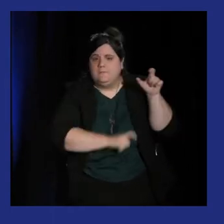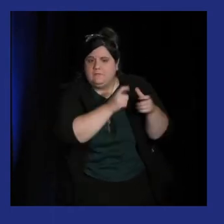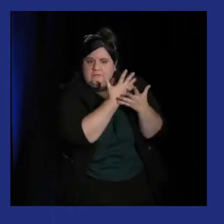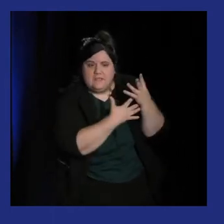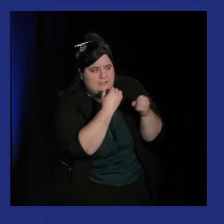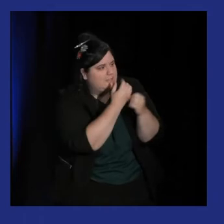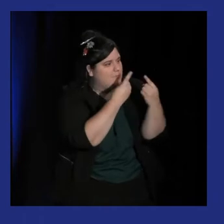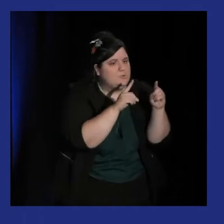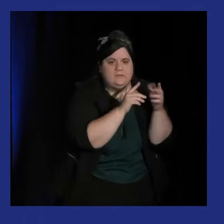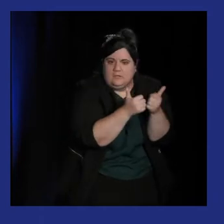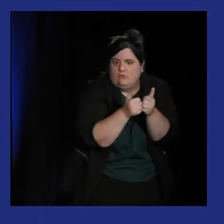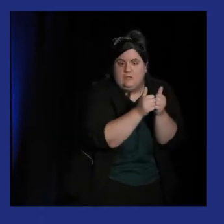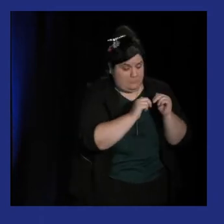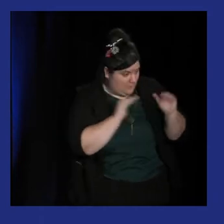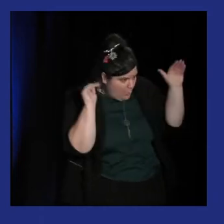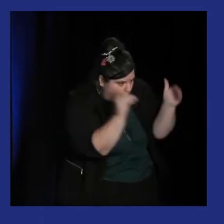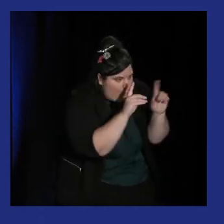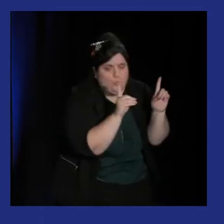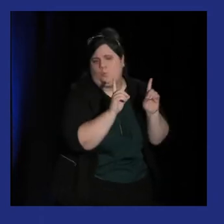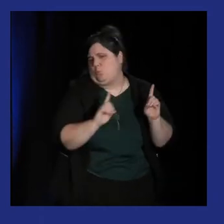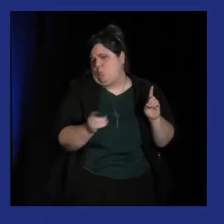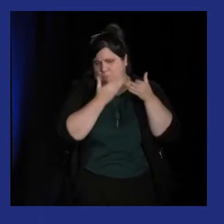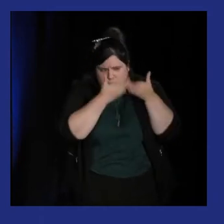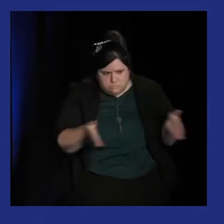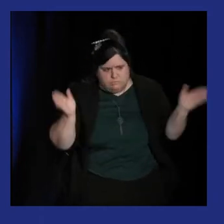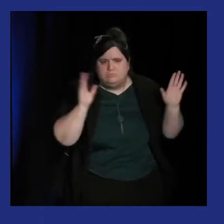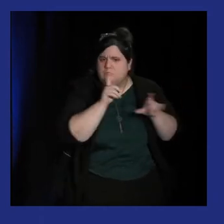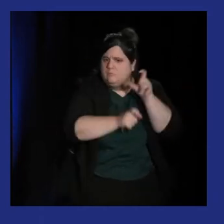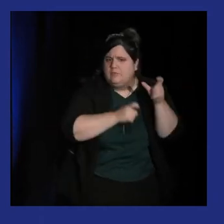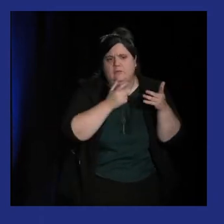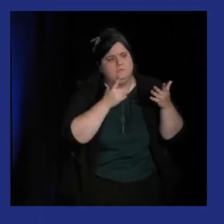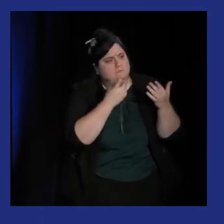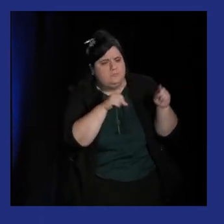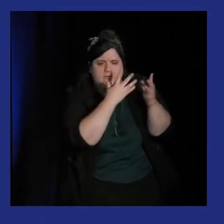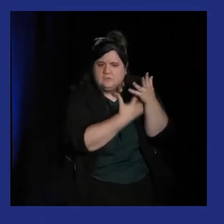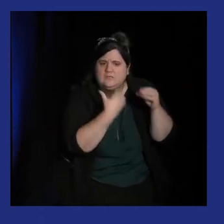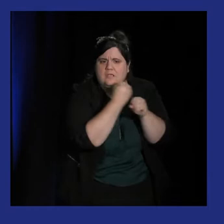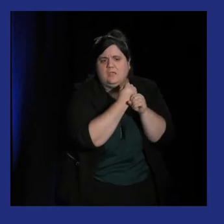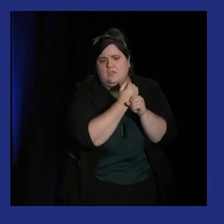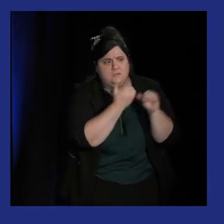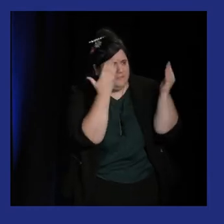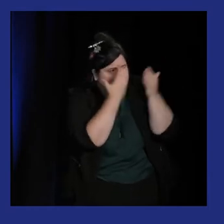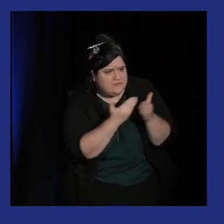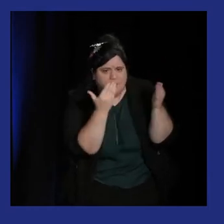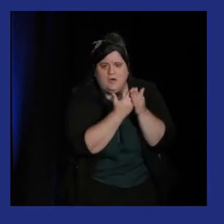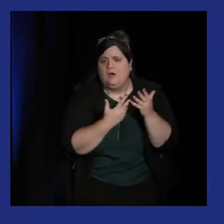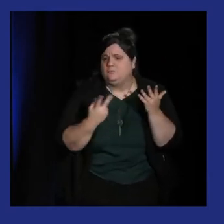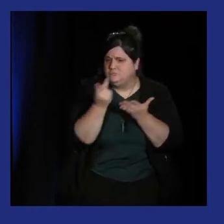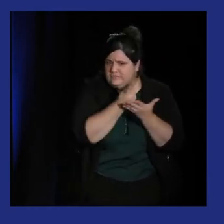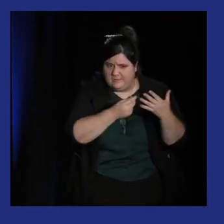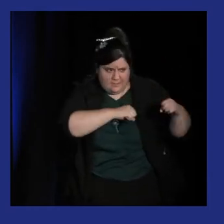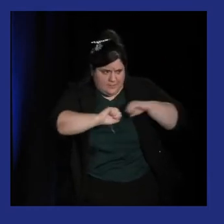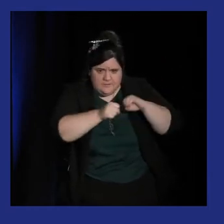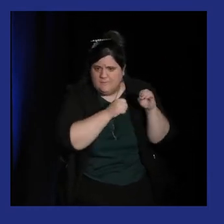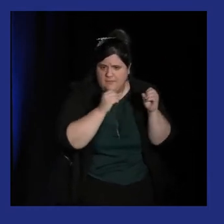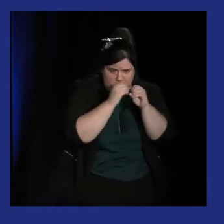toucher à des compositeurs et des compositrices pour le cinéma et l'animation ça s'est aussi concrétisé par